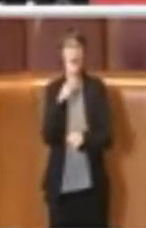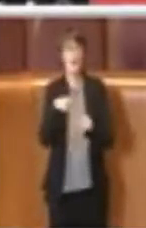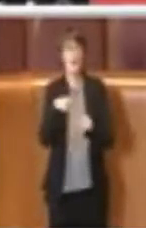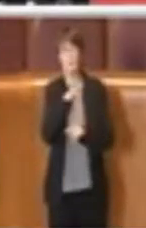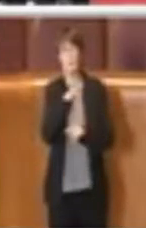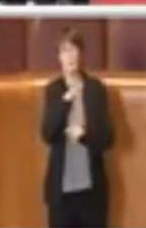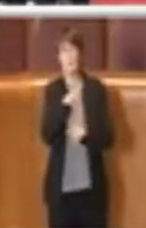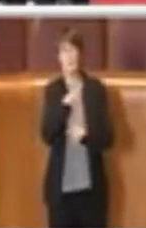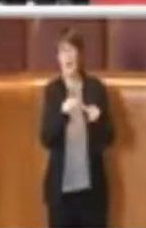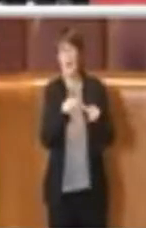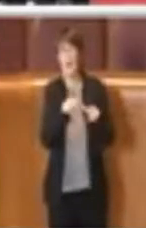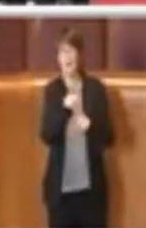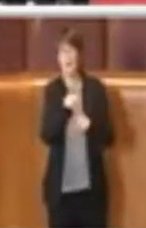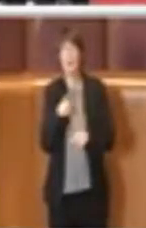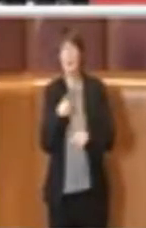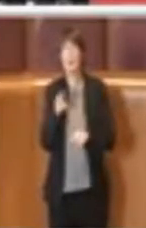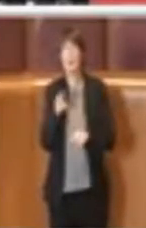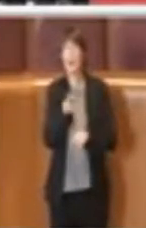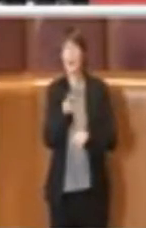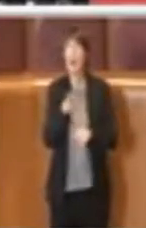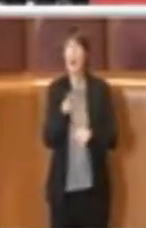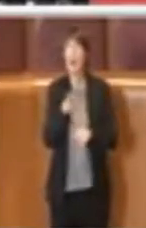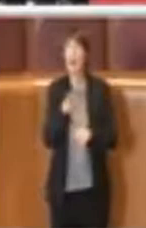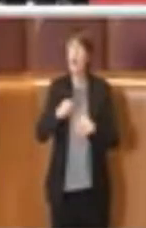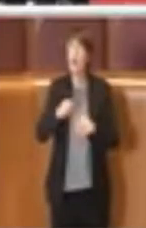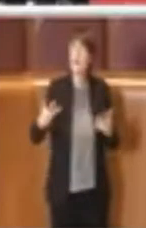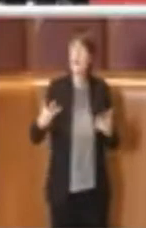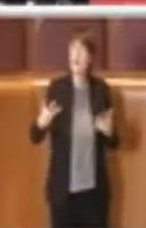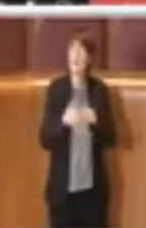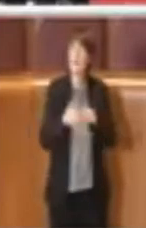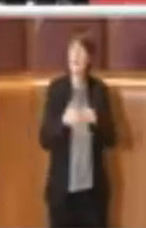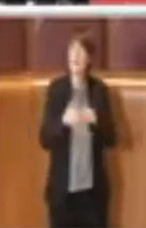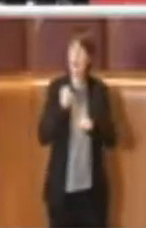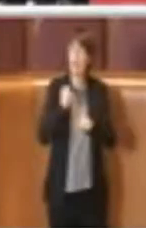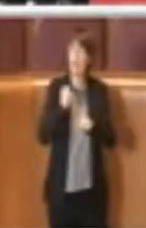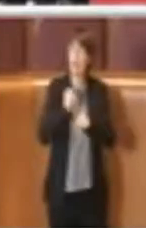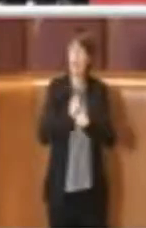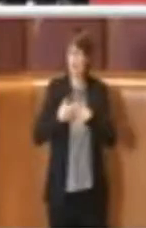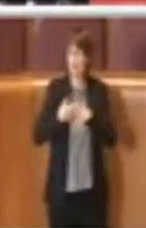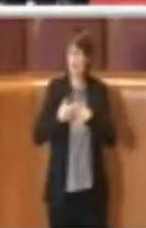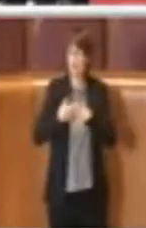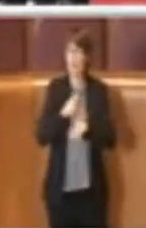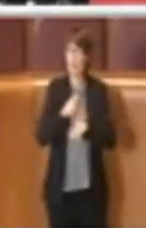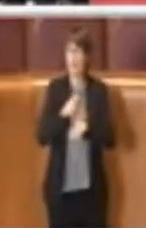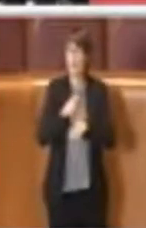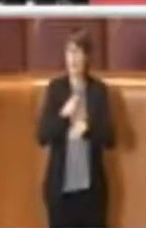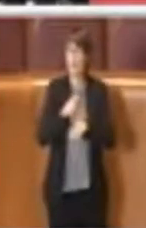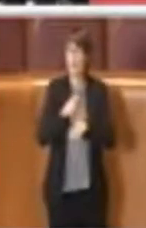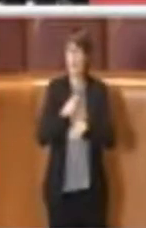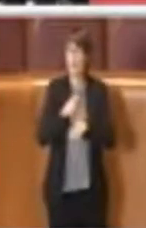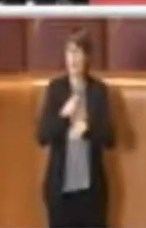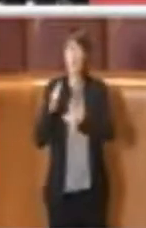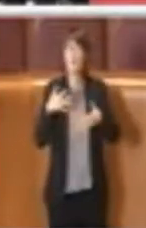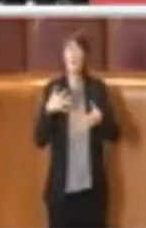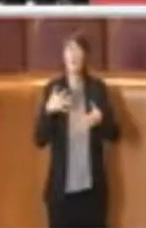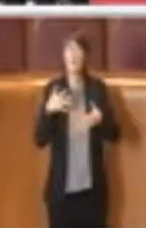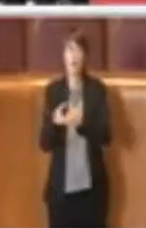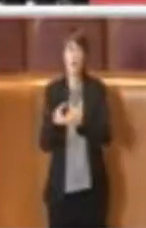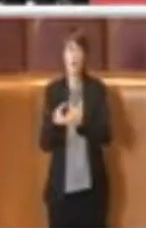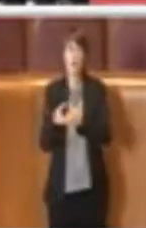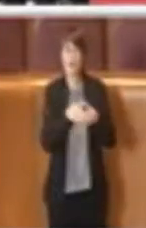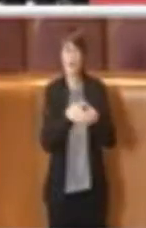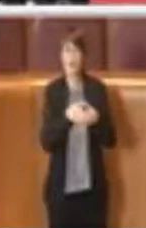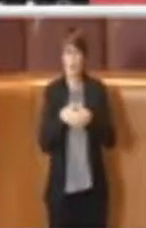per creare un tavolo di lavoro con Roma Capitale e l'associazione di categoria per la definizione delle misure partecipate di